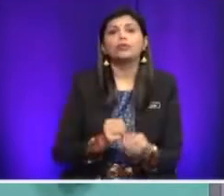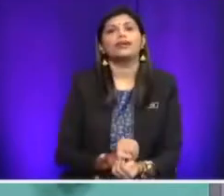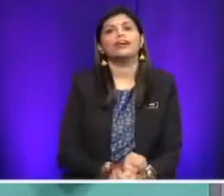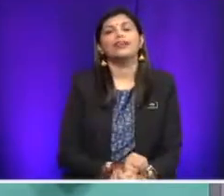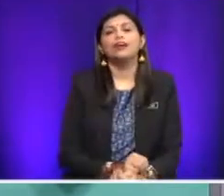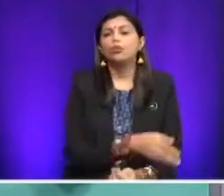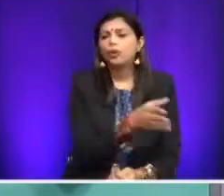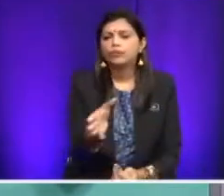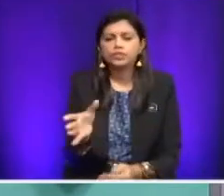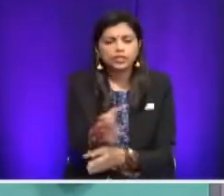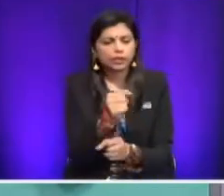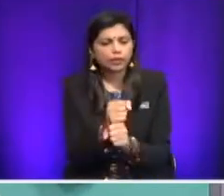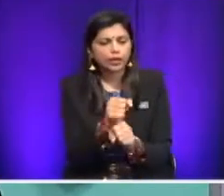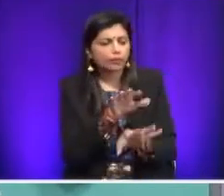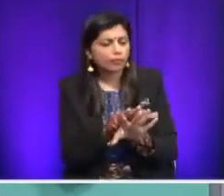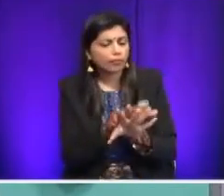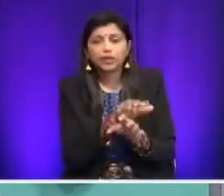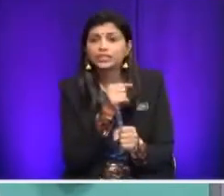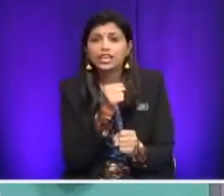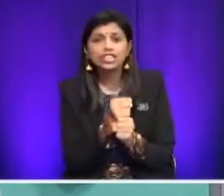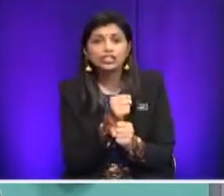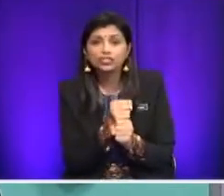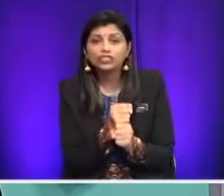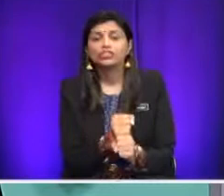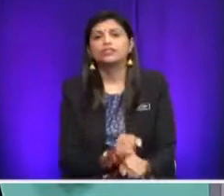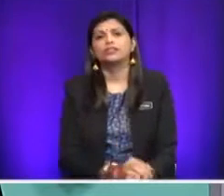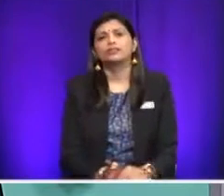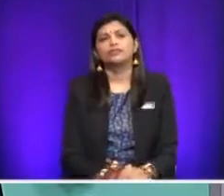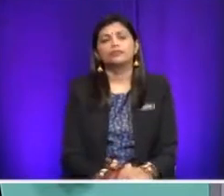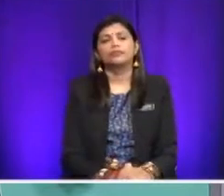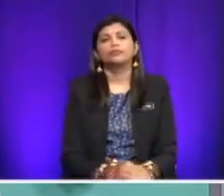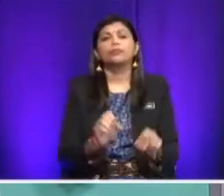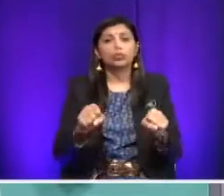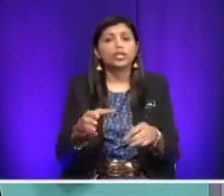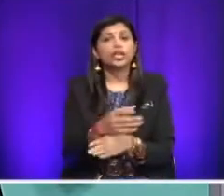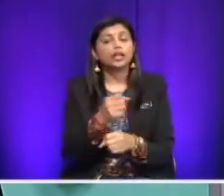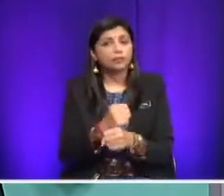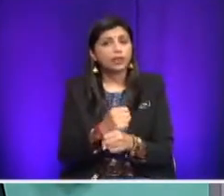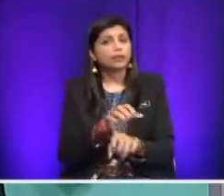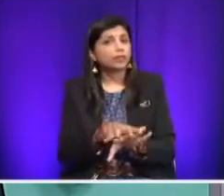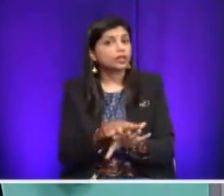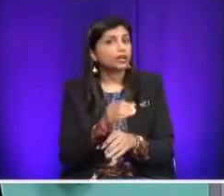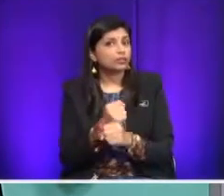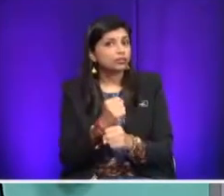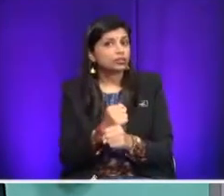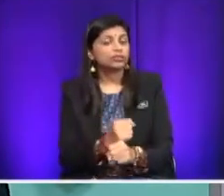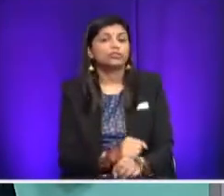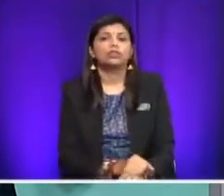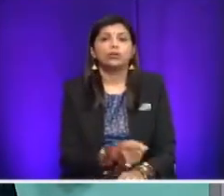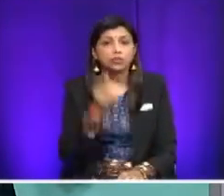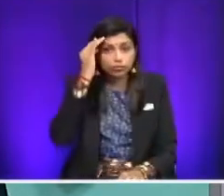dapat mempelajarinya ke bentuknya sini boleh mengembangkan ke punya ke tipe-tipe untuk untuk menghasilkan produk-produk yang lebih bermutu